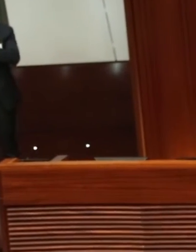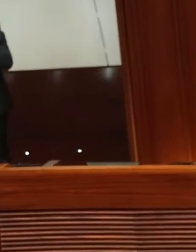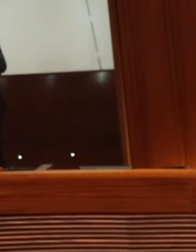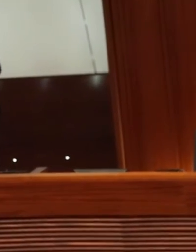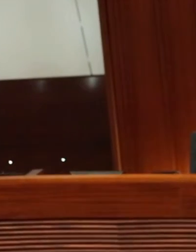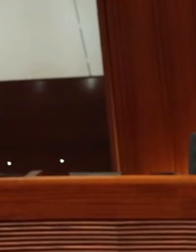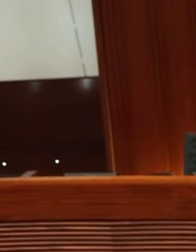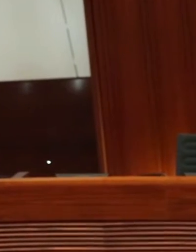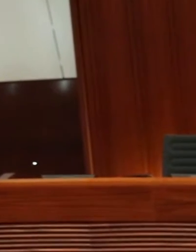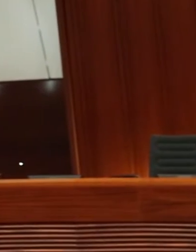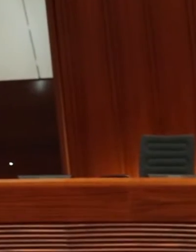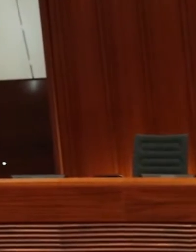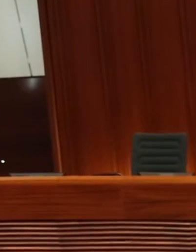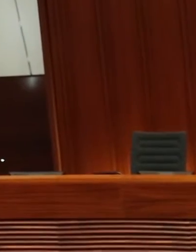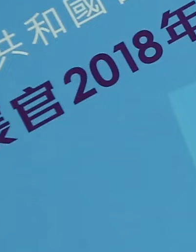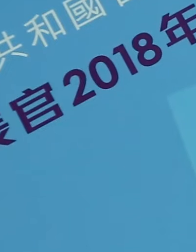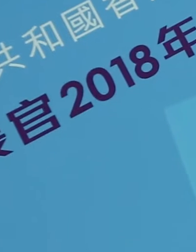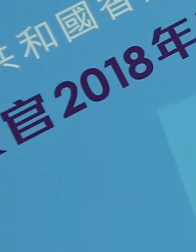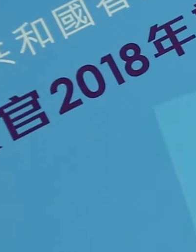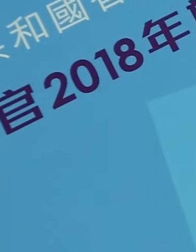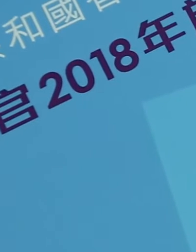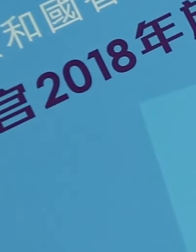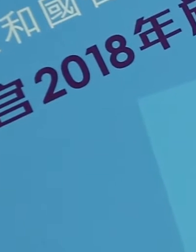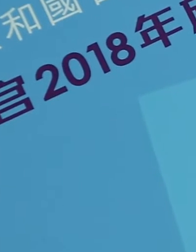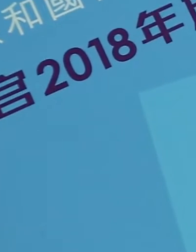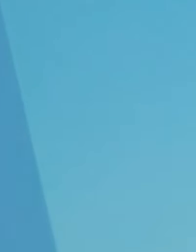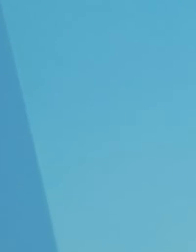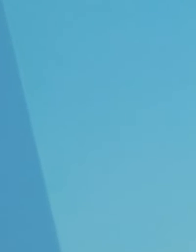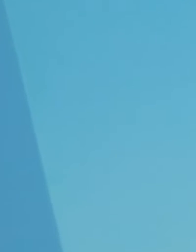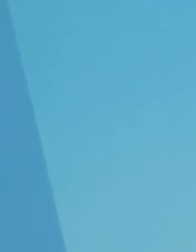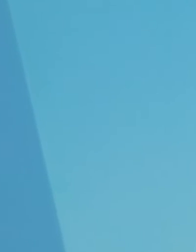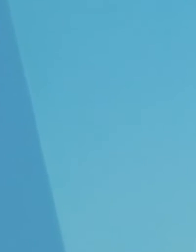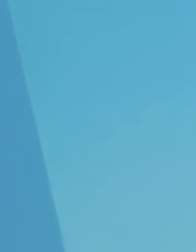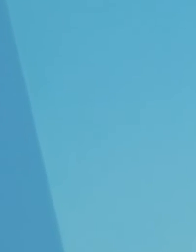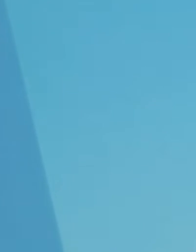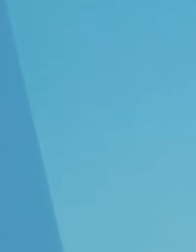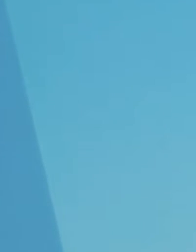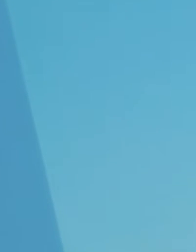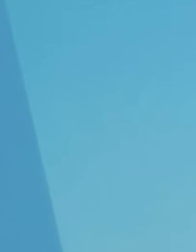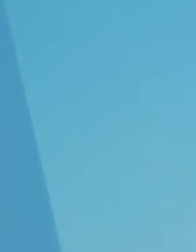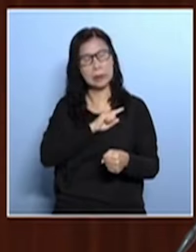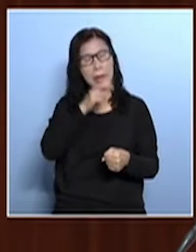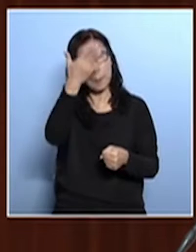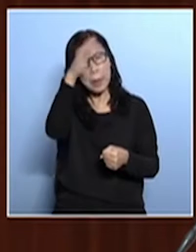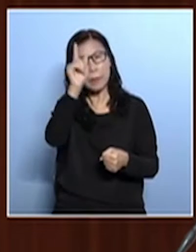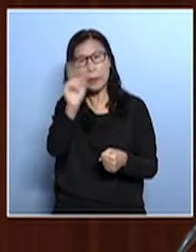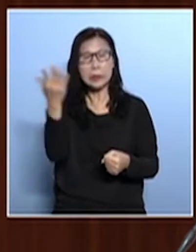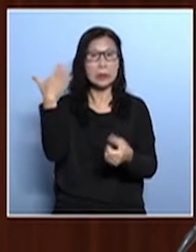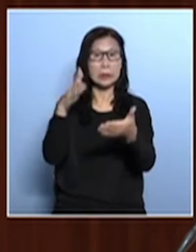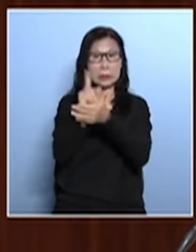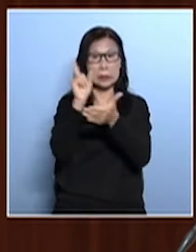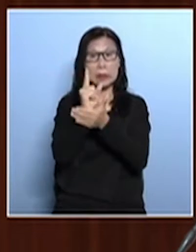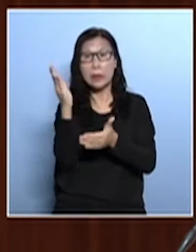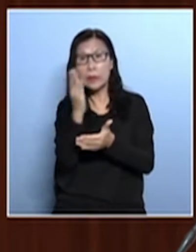和民生等等。特首表示，這份施政報告亦都反映她擔任行政長官以來的體會。 過去一年